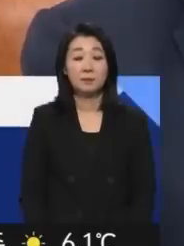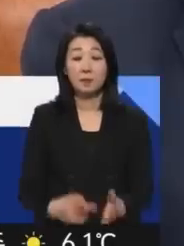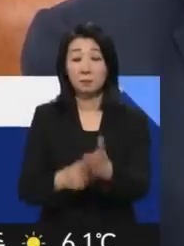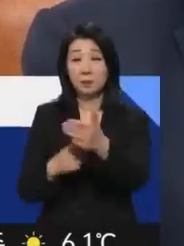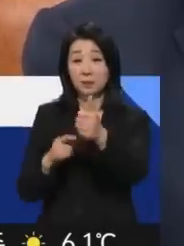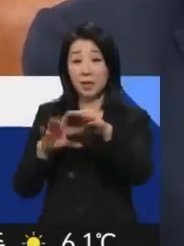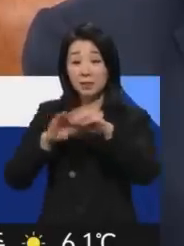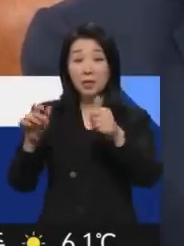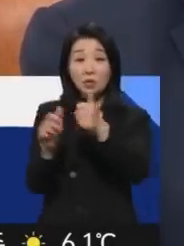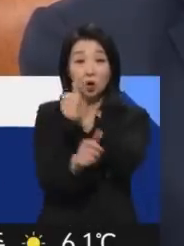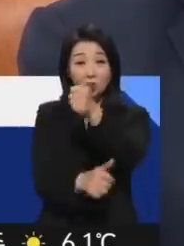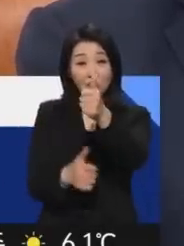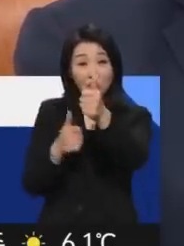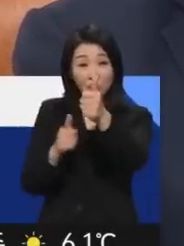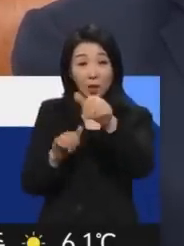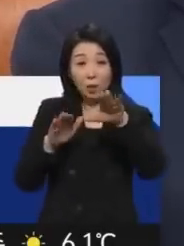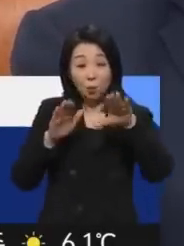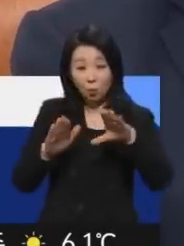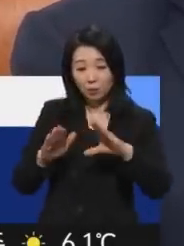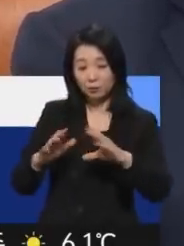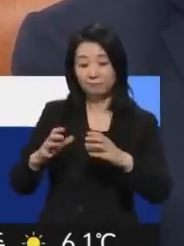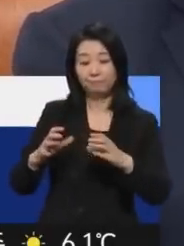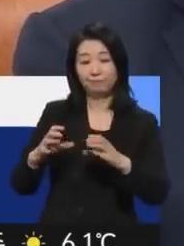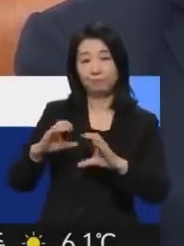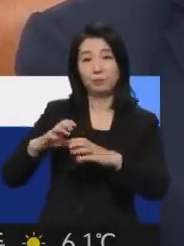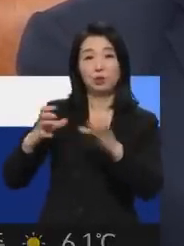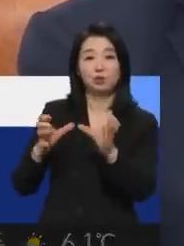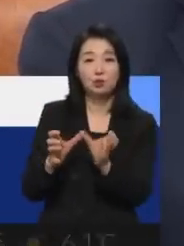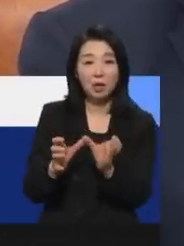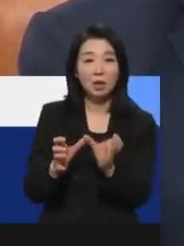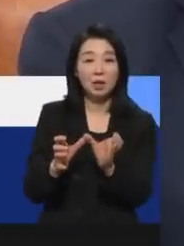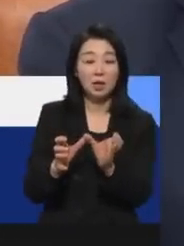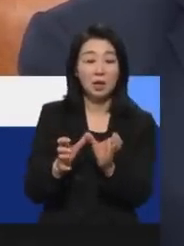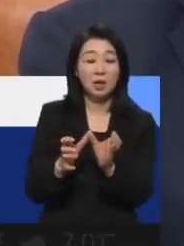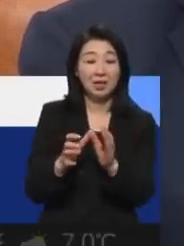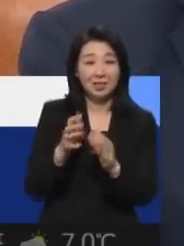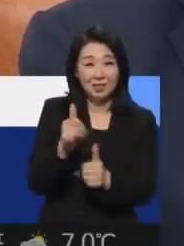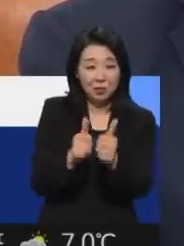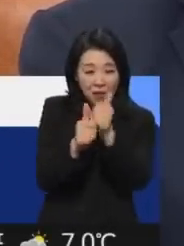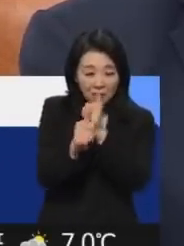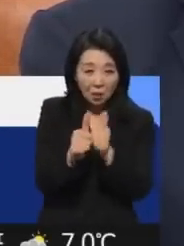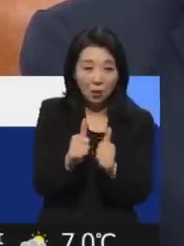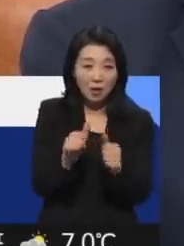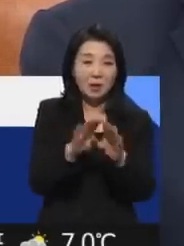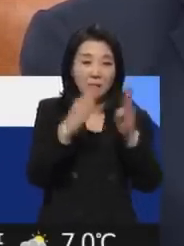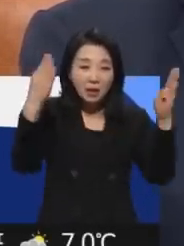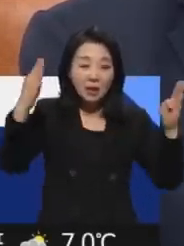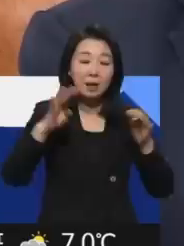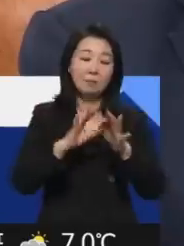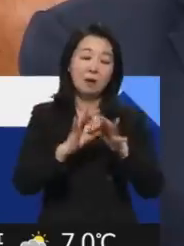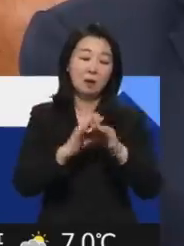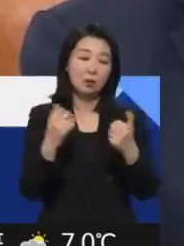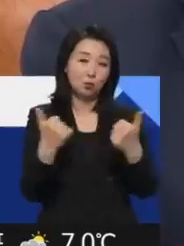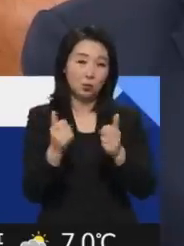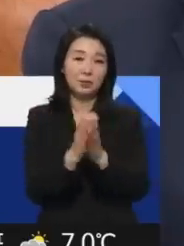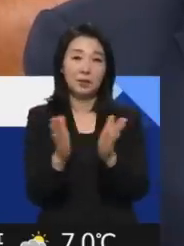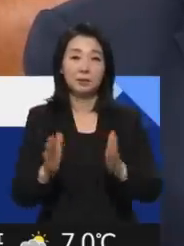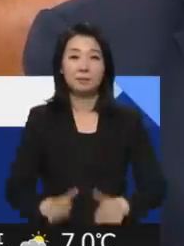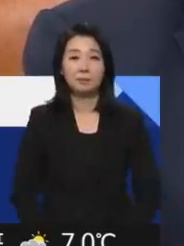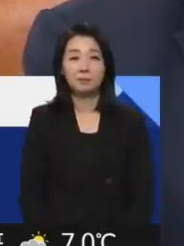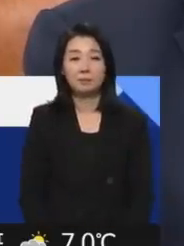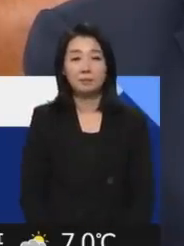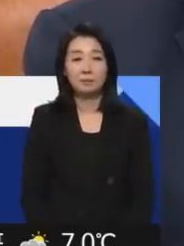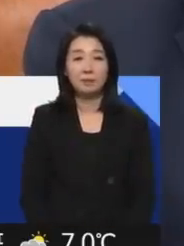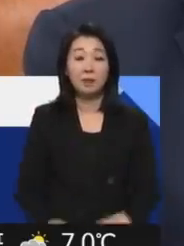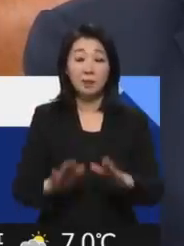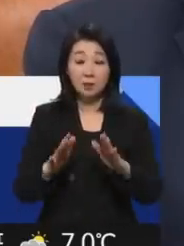비상대책위원회는 오늘부터 우리 당의 정당 민주주의를 확고하게 할 전당대회 개최 방안 논의를 시작하려고 합니다.